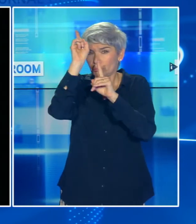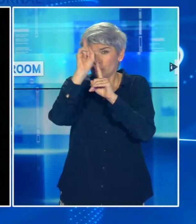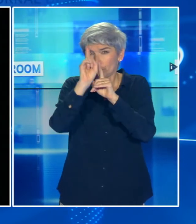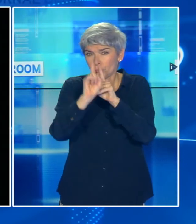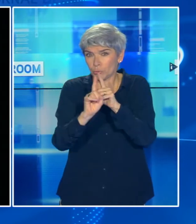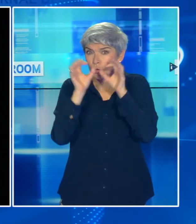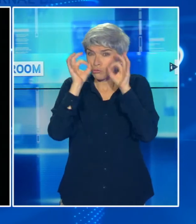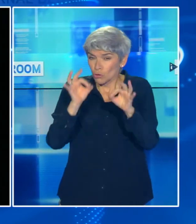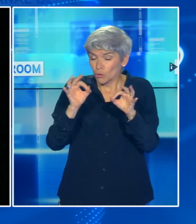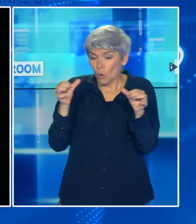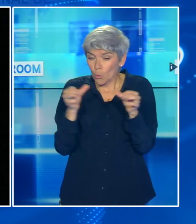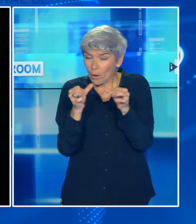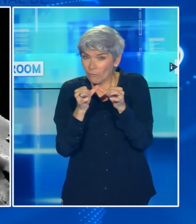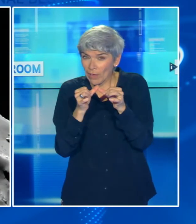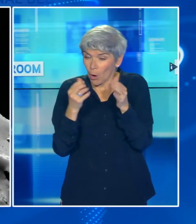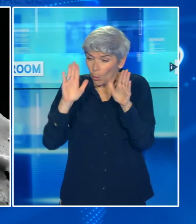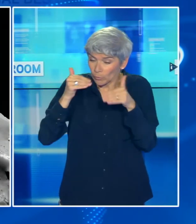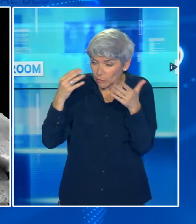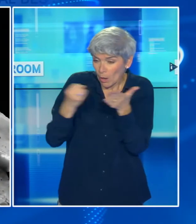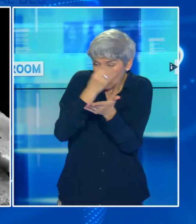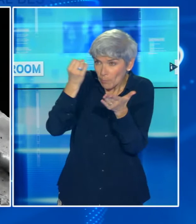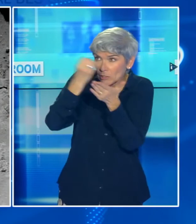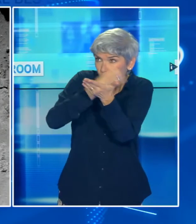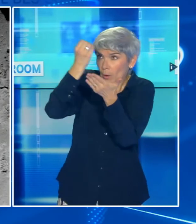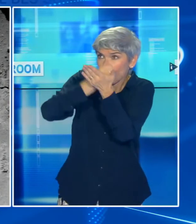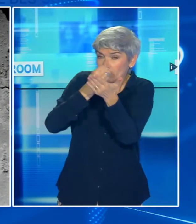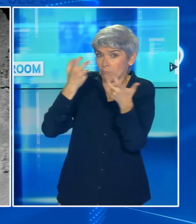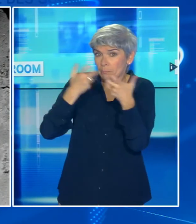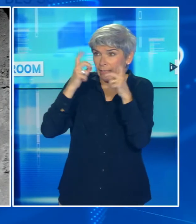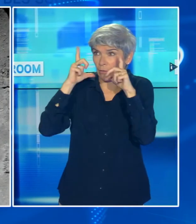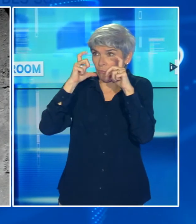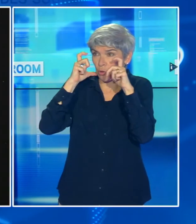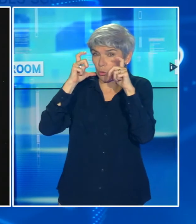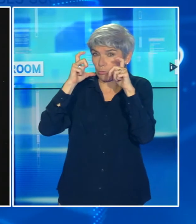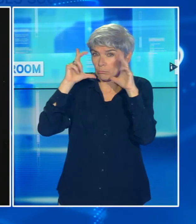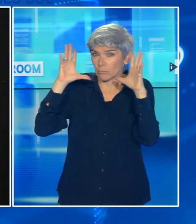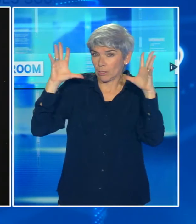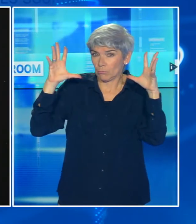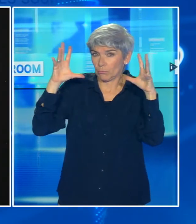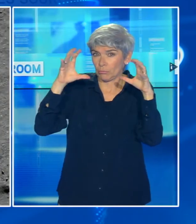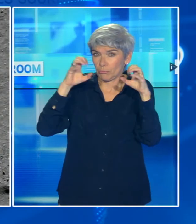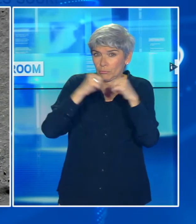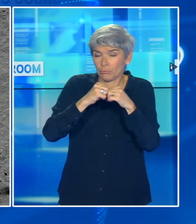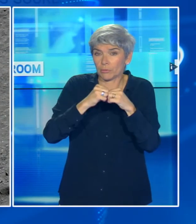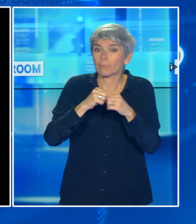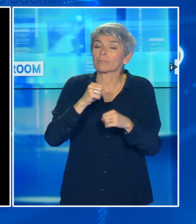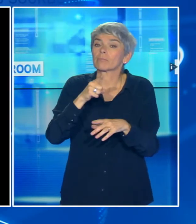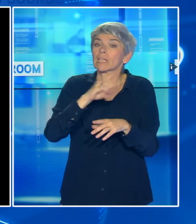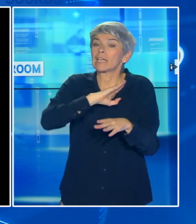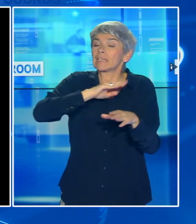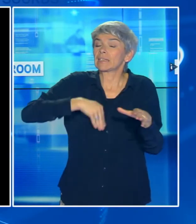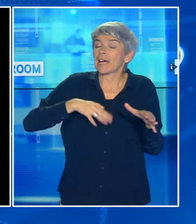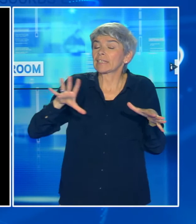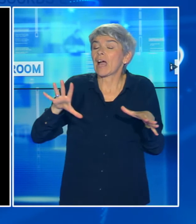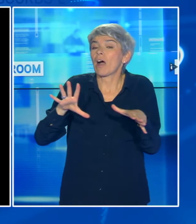Rosetta utilise ses dernières forces pour envoyer des informations, notamment des photos, à mesure qu'elle se rapproche de Chury. Une ultime carte postale